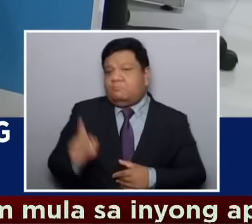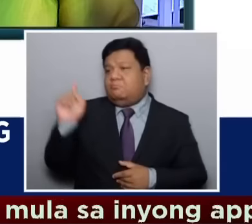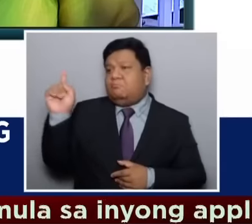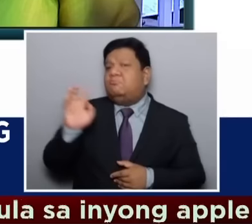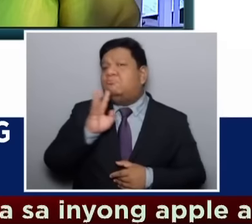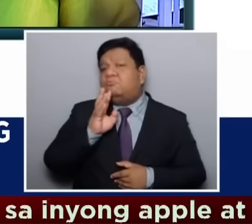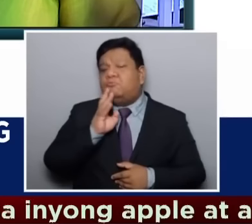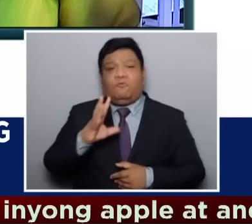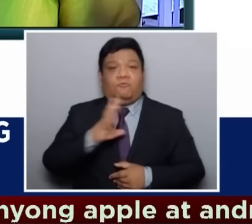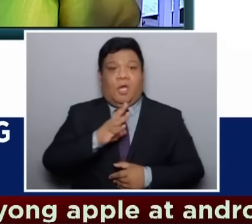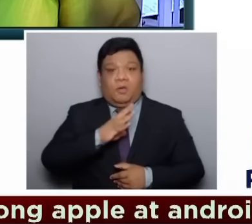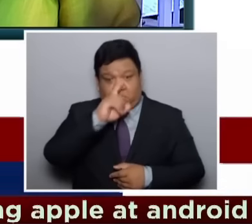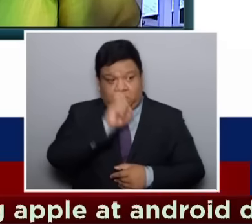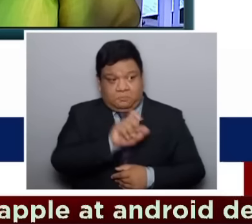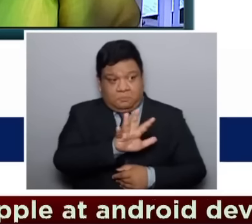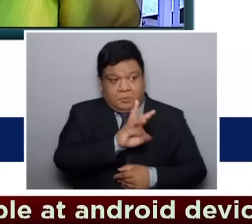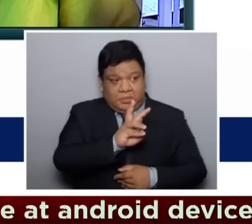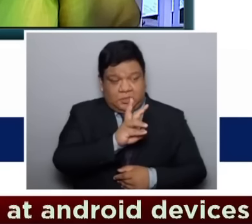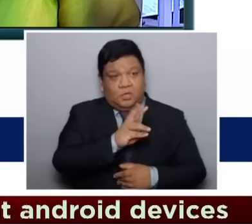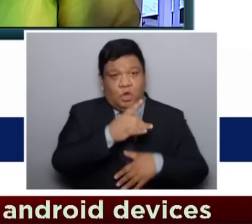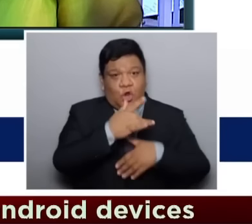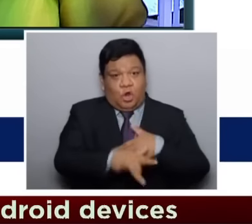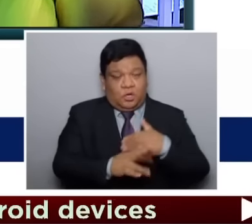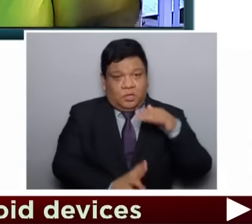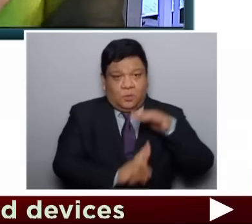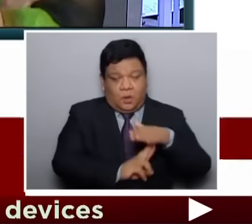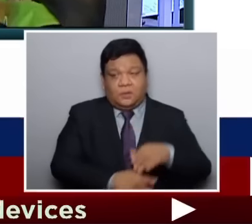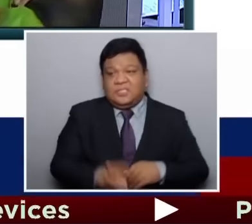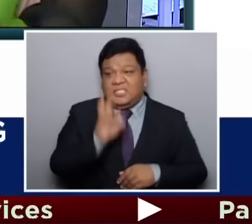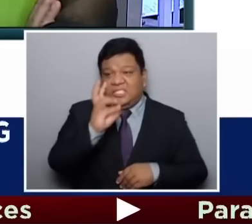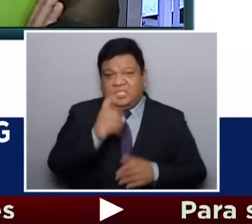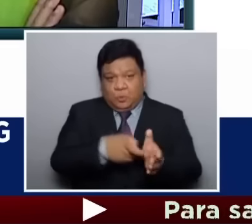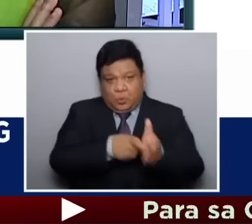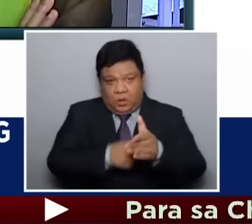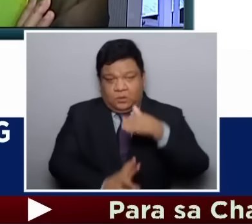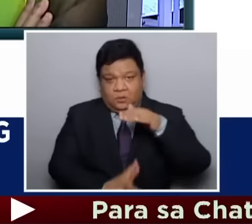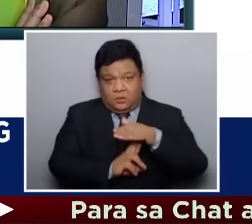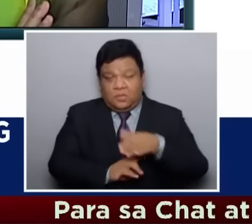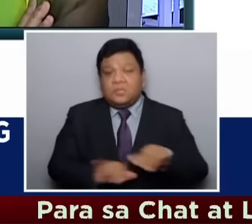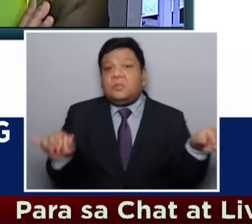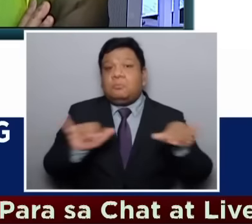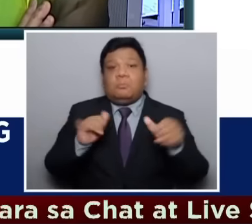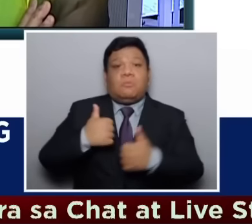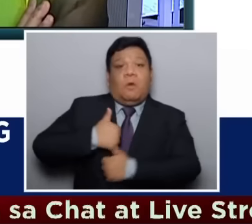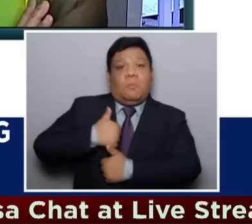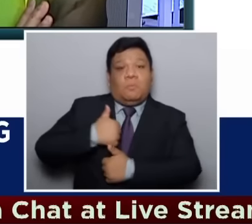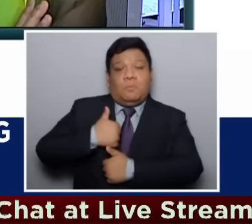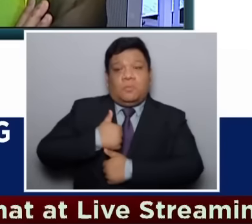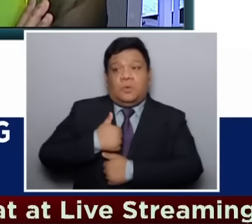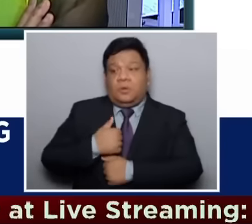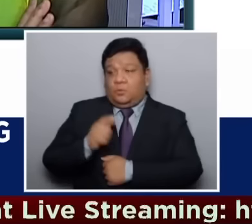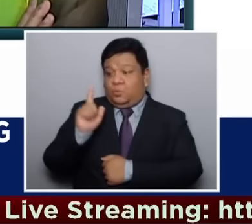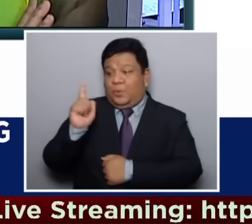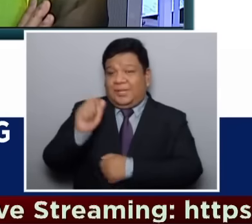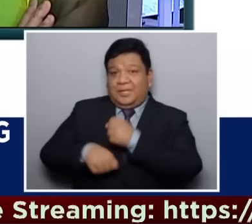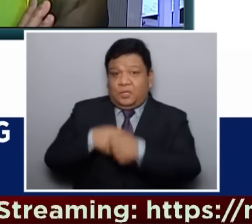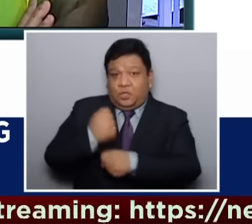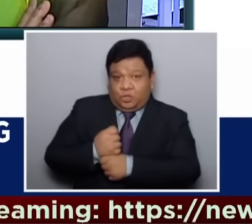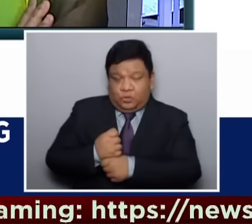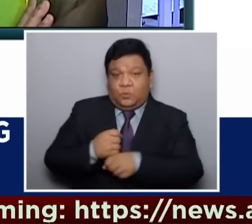56 at 60 sa mandatory retirement. Uh-oh. And in fact, sa military, di po ba, 30 years of service or 56